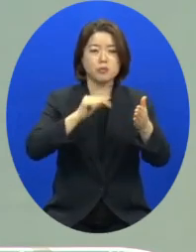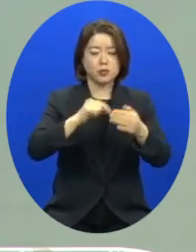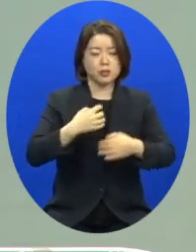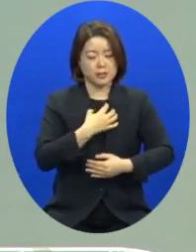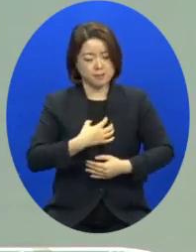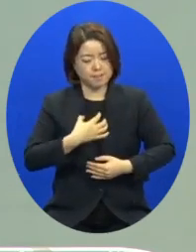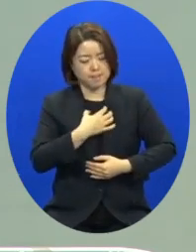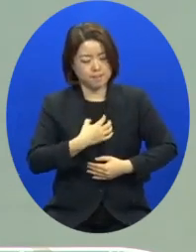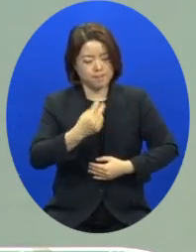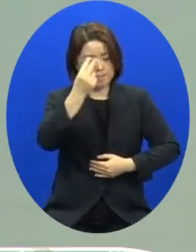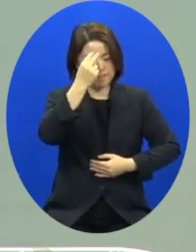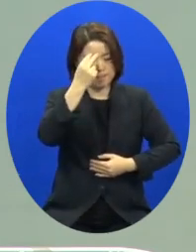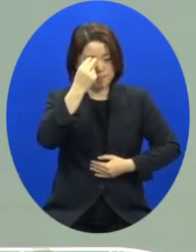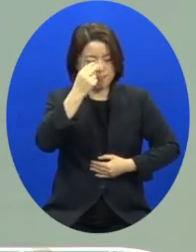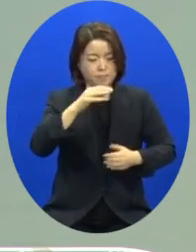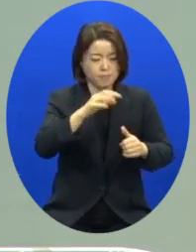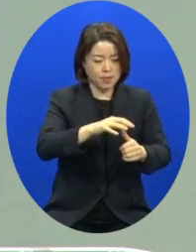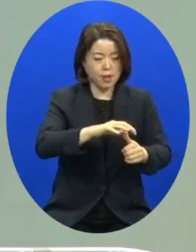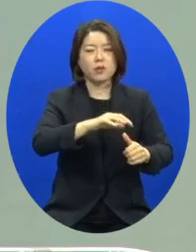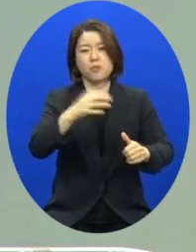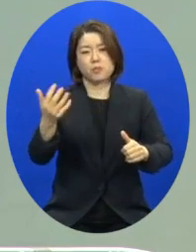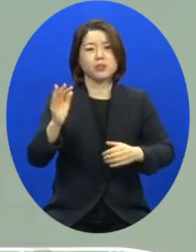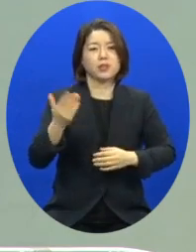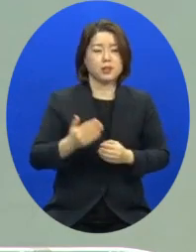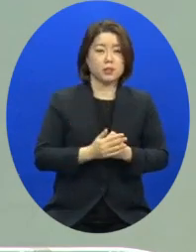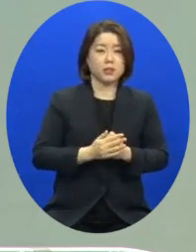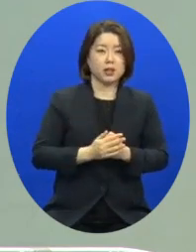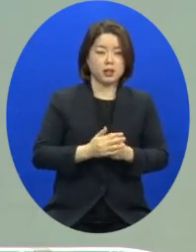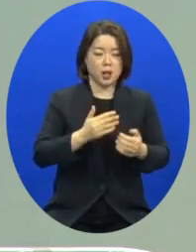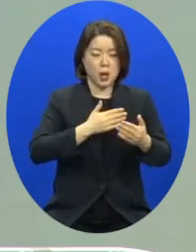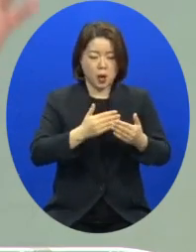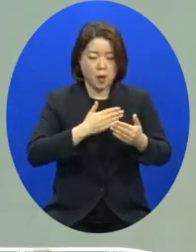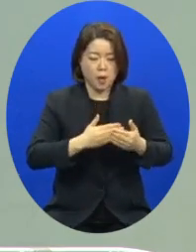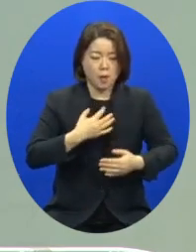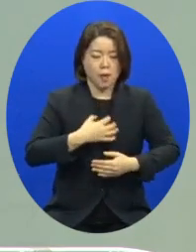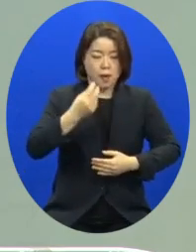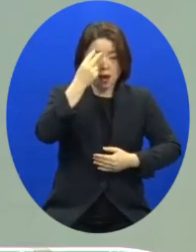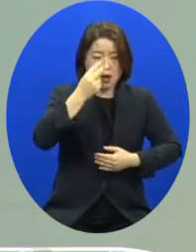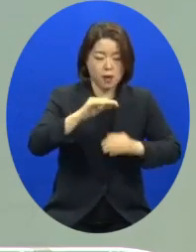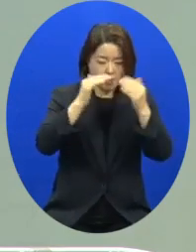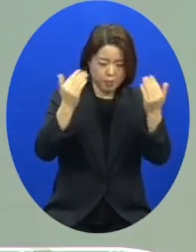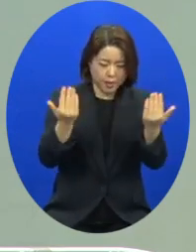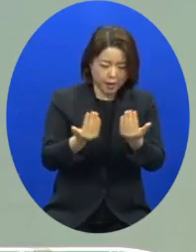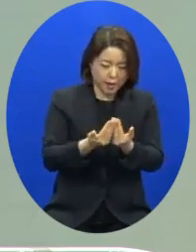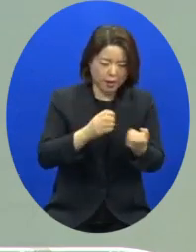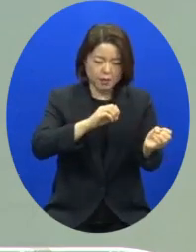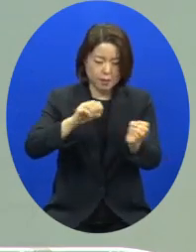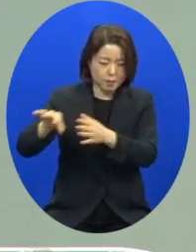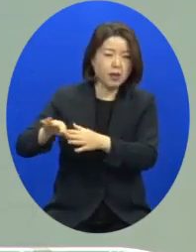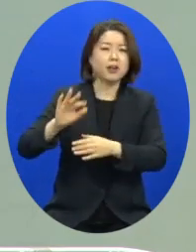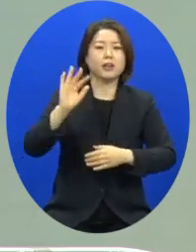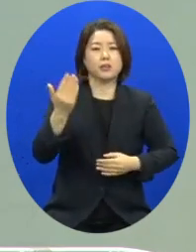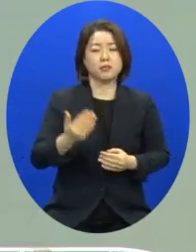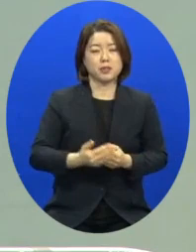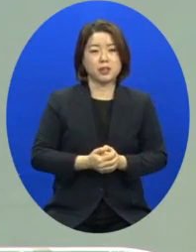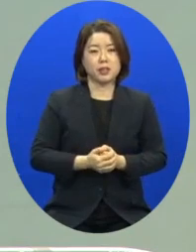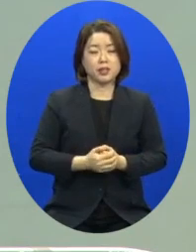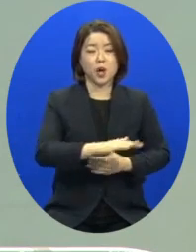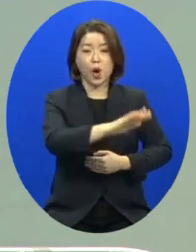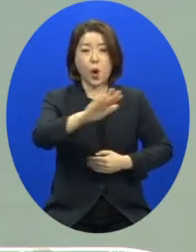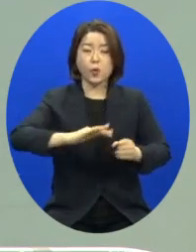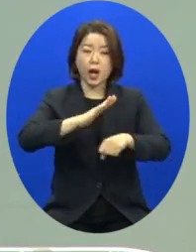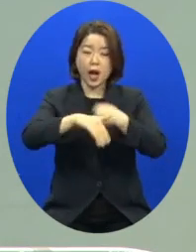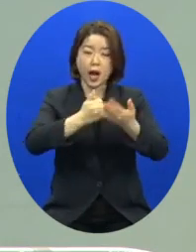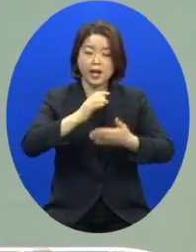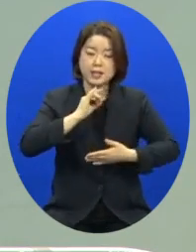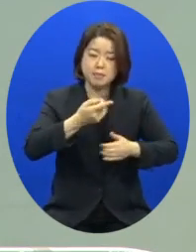묶임이 풀어집니다. 두려움과 근심의 무거운 짐이 다 벗겨집니다. 우리가 하나님만을